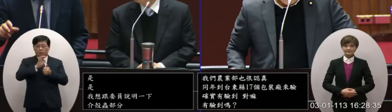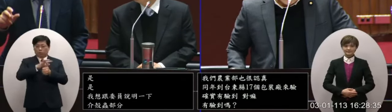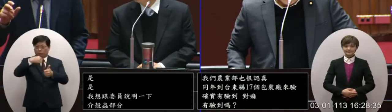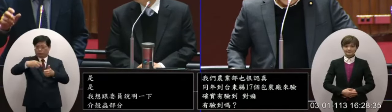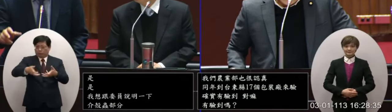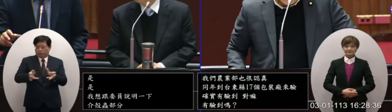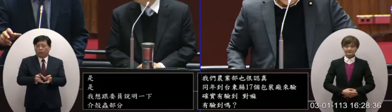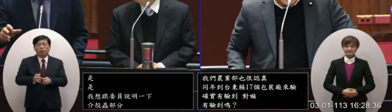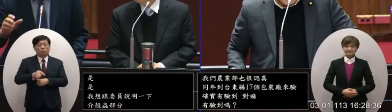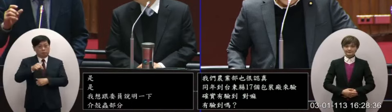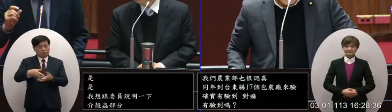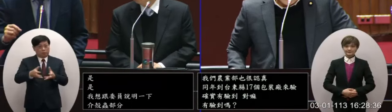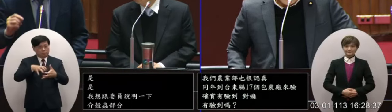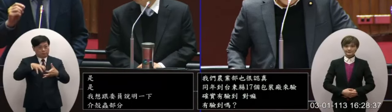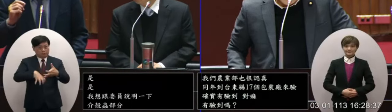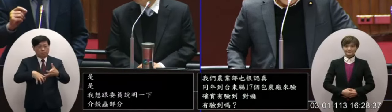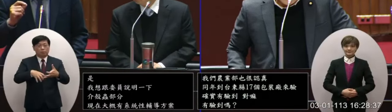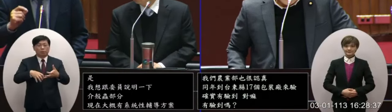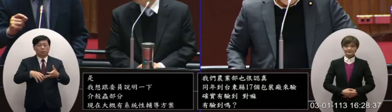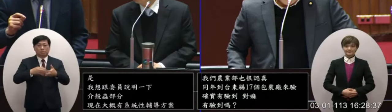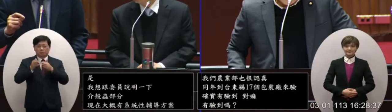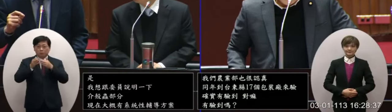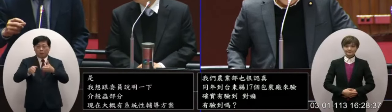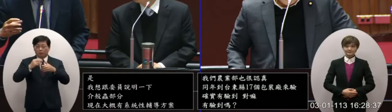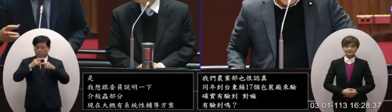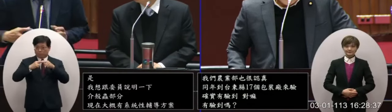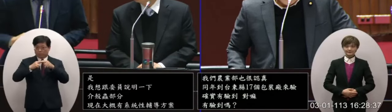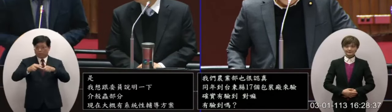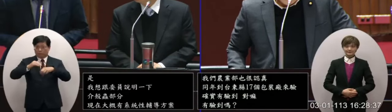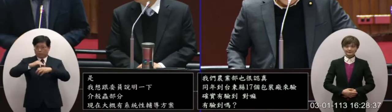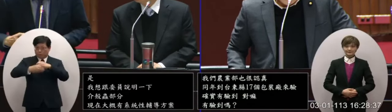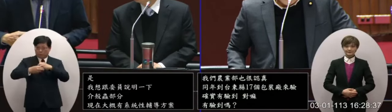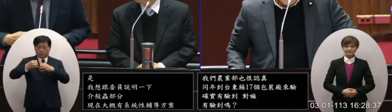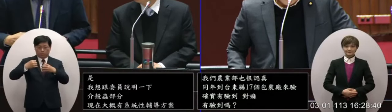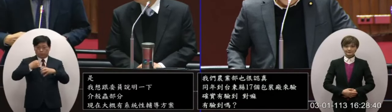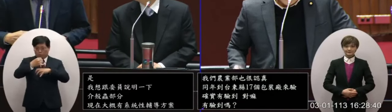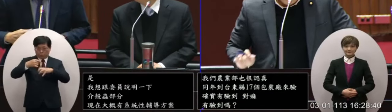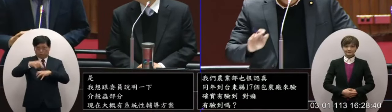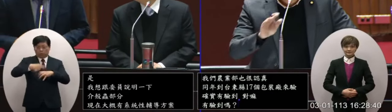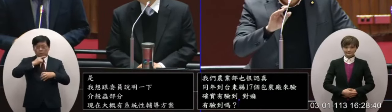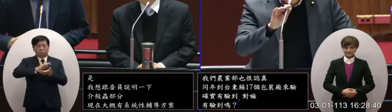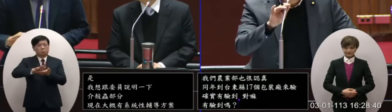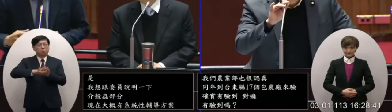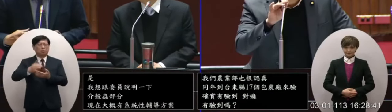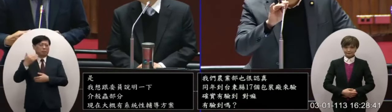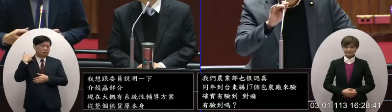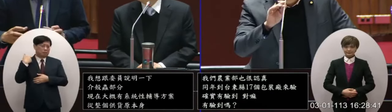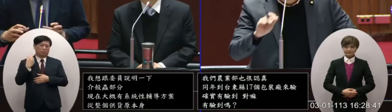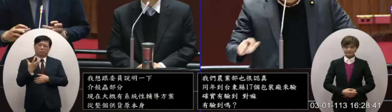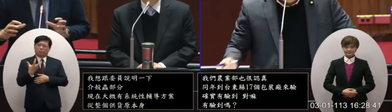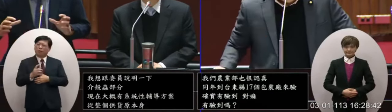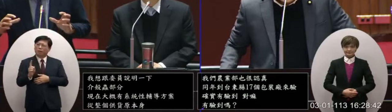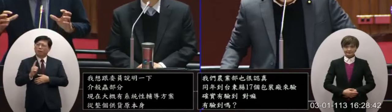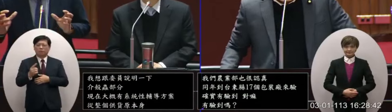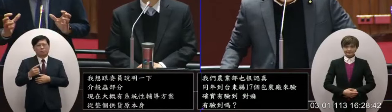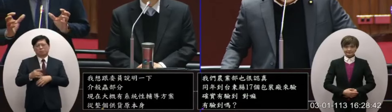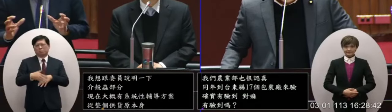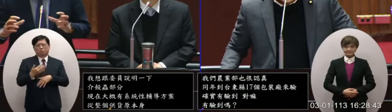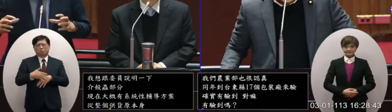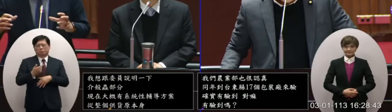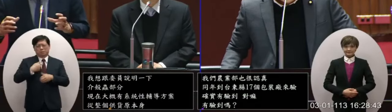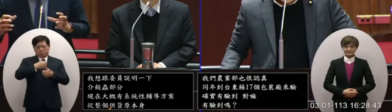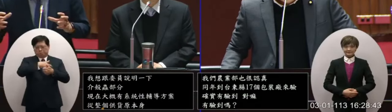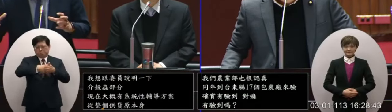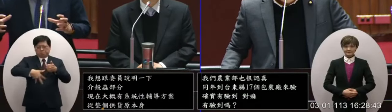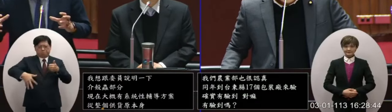队，然后这个辅导团队里面特别针对借壳虫本身的清洁啦，因为过去的清洁通常是比较没有一个系